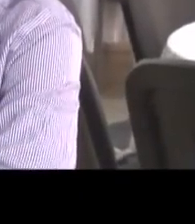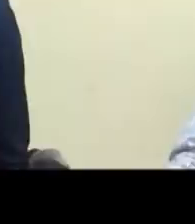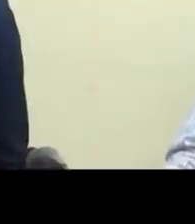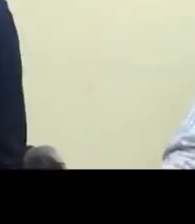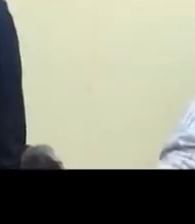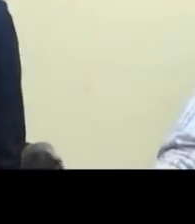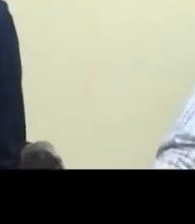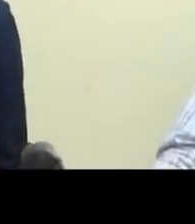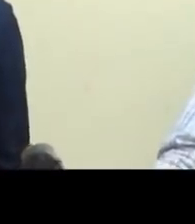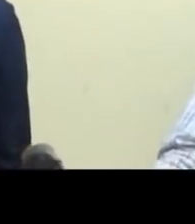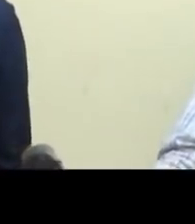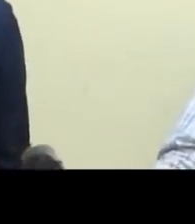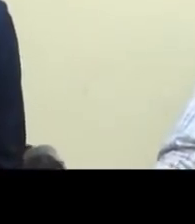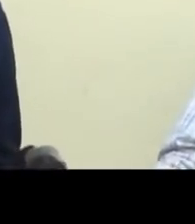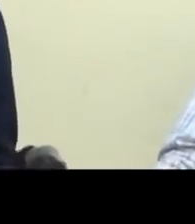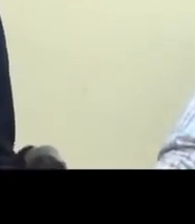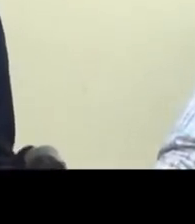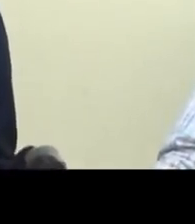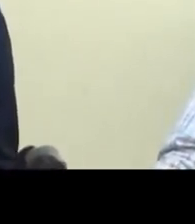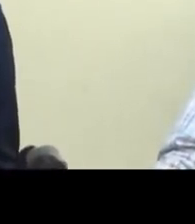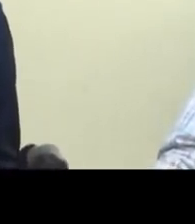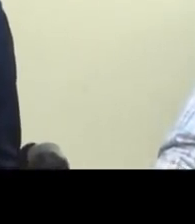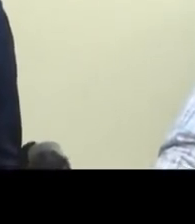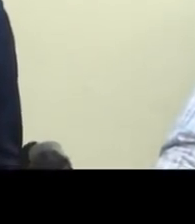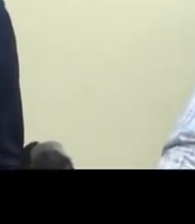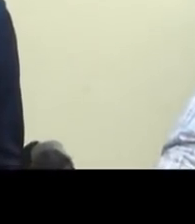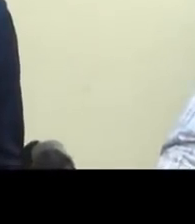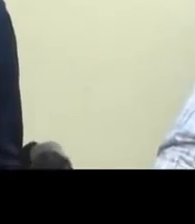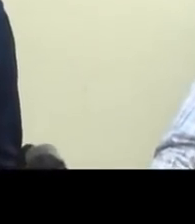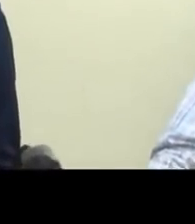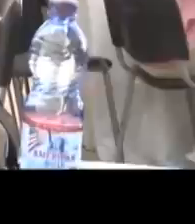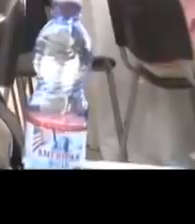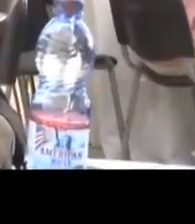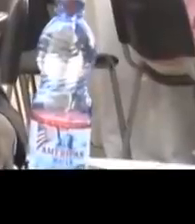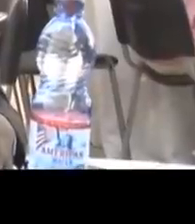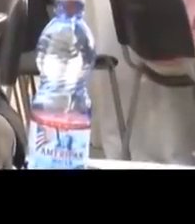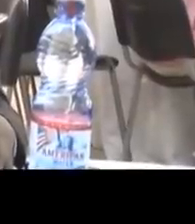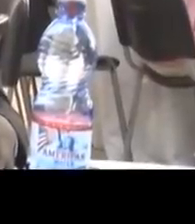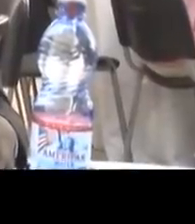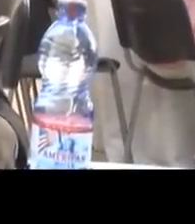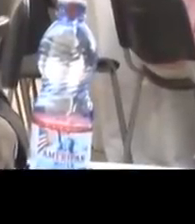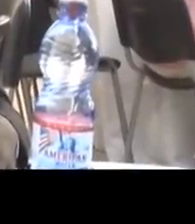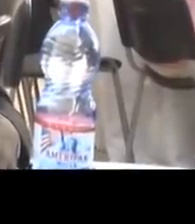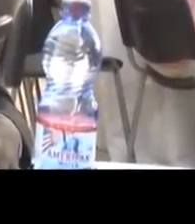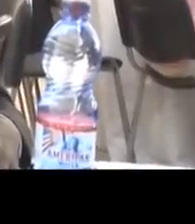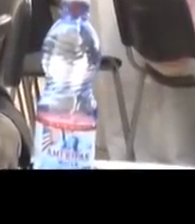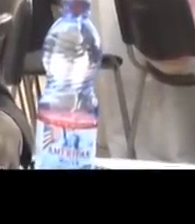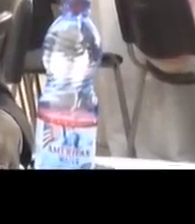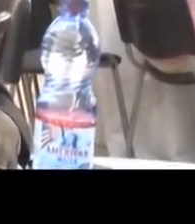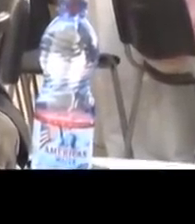les multi manager du code éthique et déontologique mr cours et doit demeurer stable